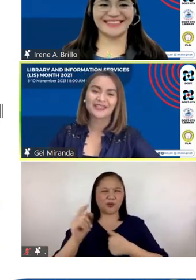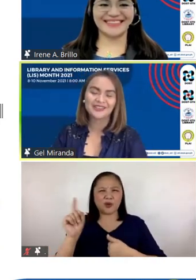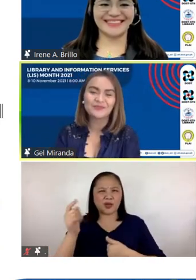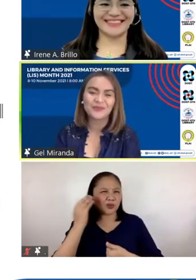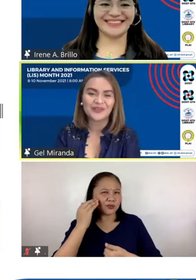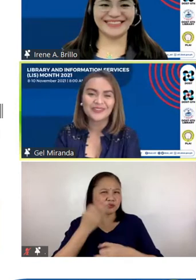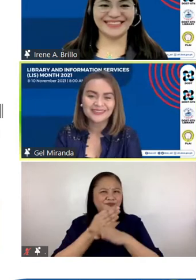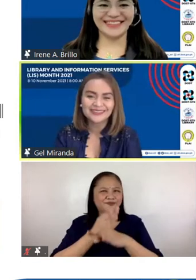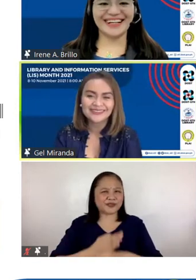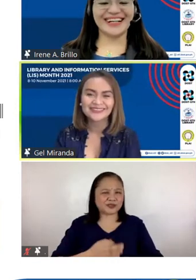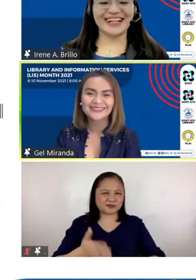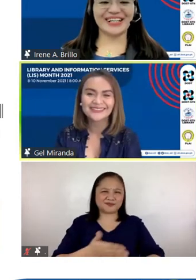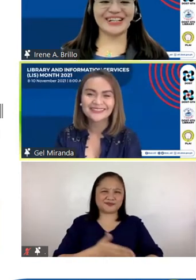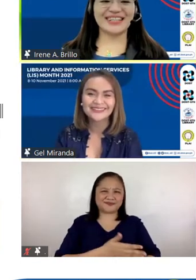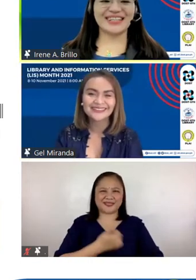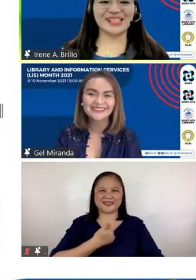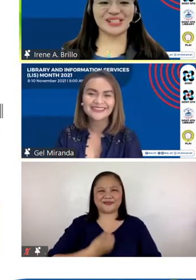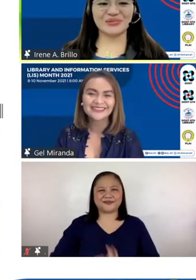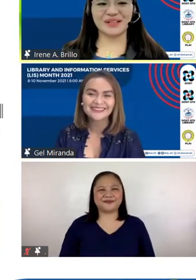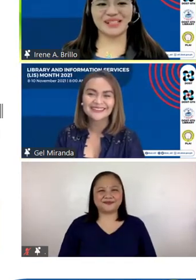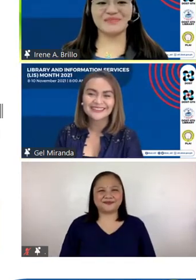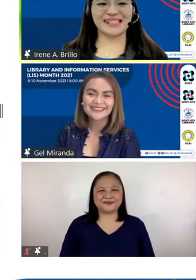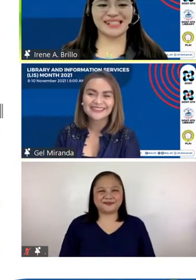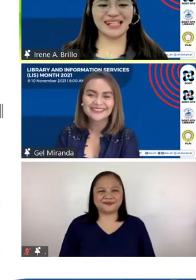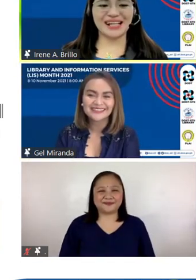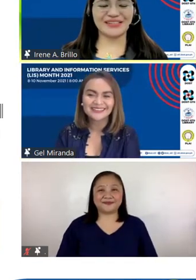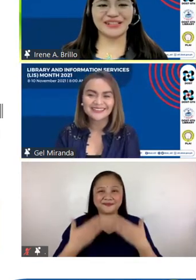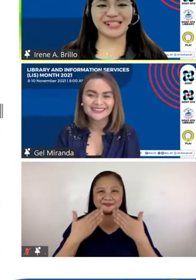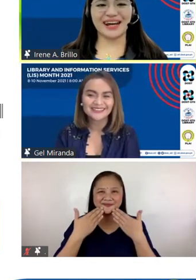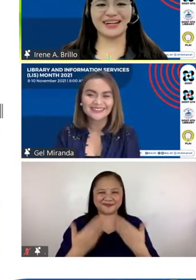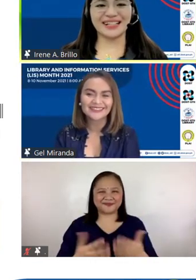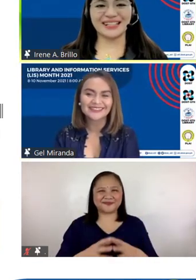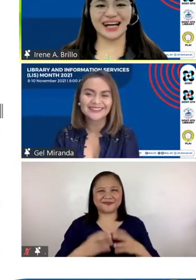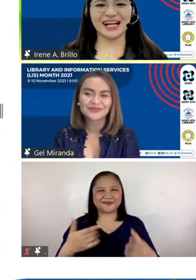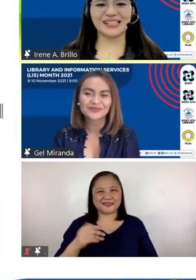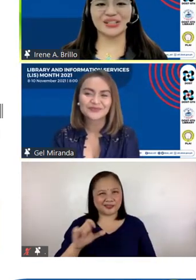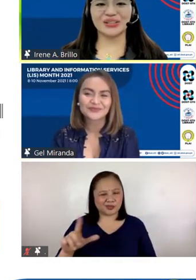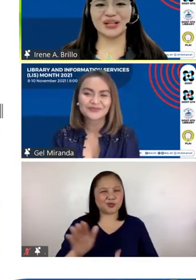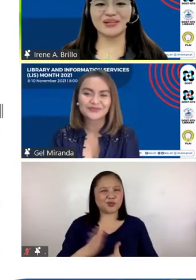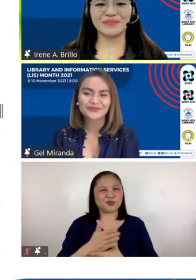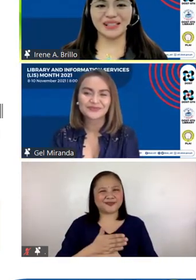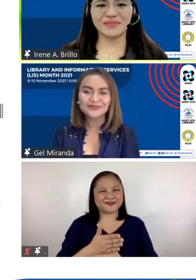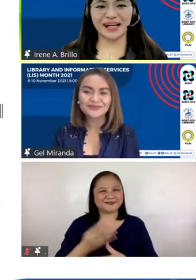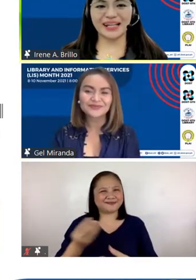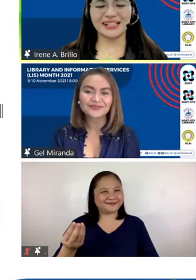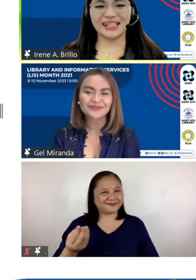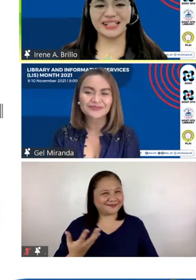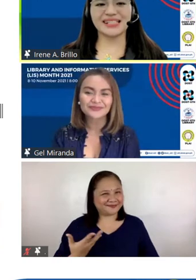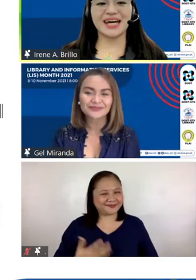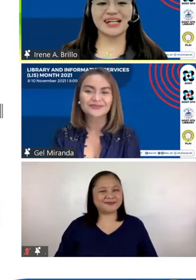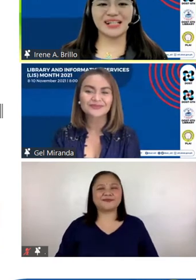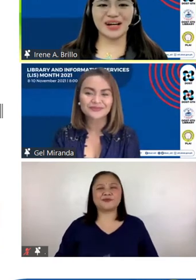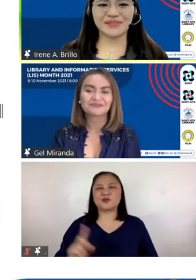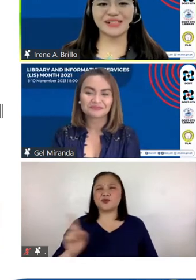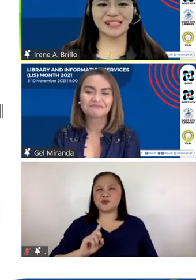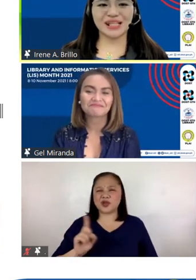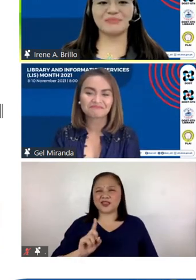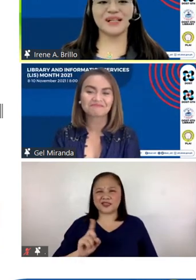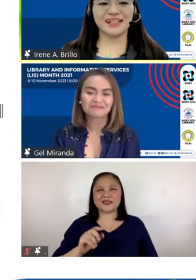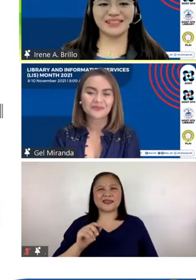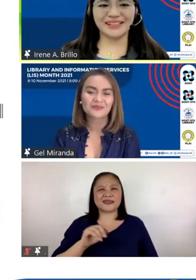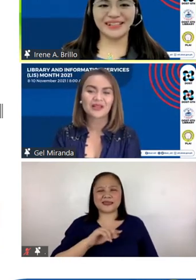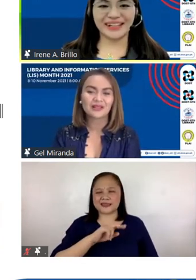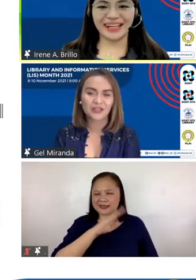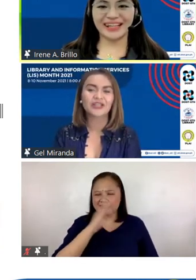baguhin. Yun po. Ayan. Thank you so much, Ms. Jel, for sharing that. So, ang bottom line is, never